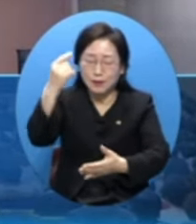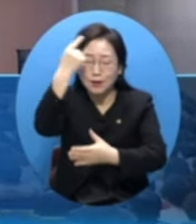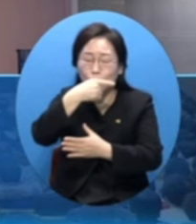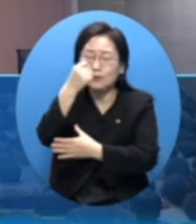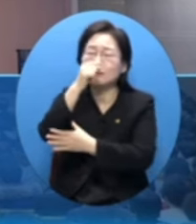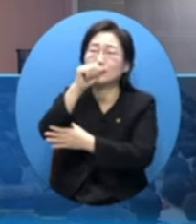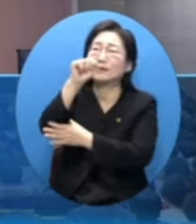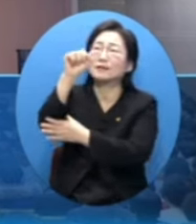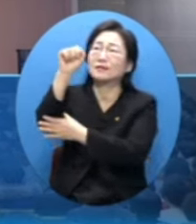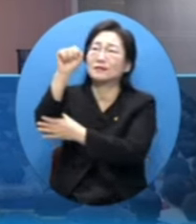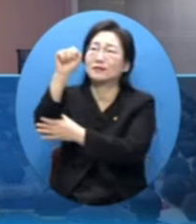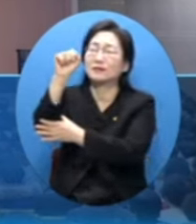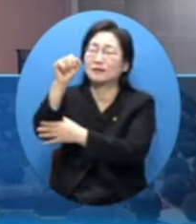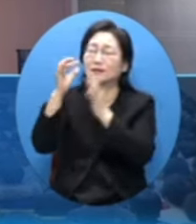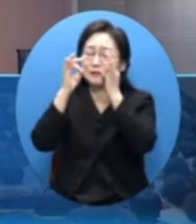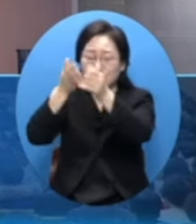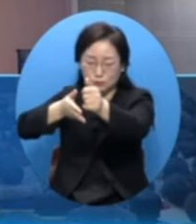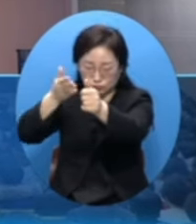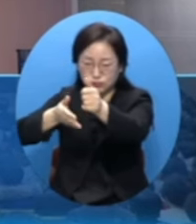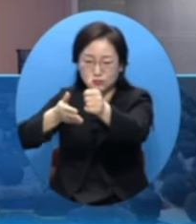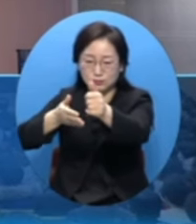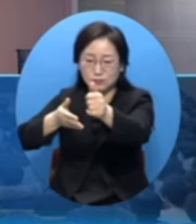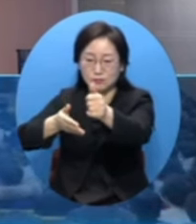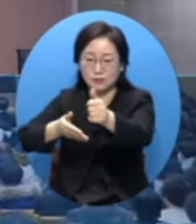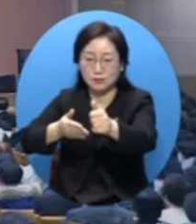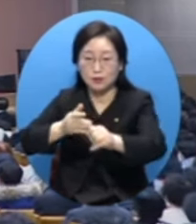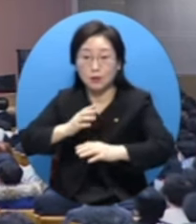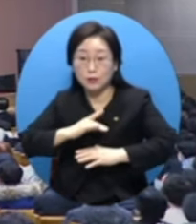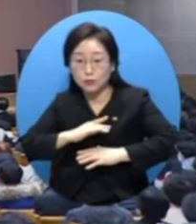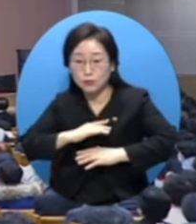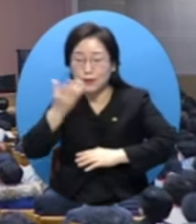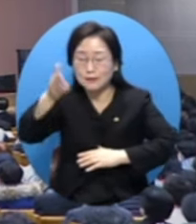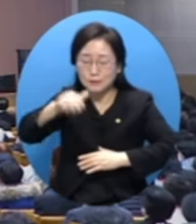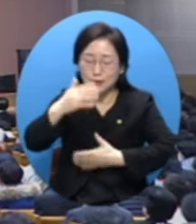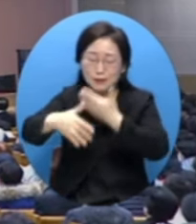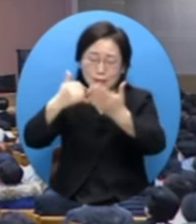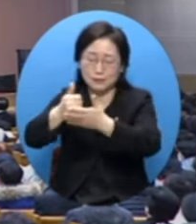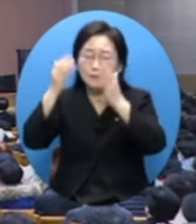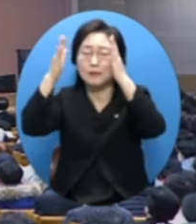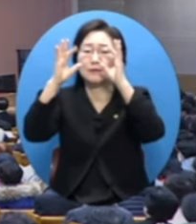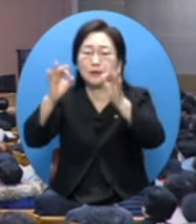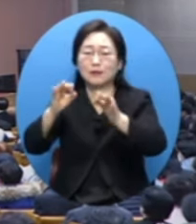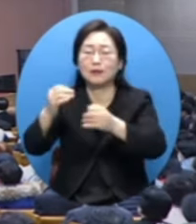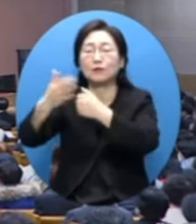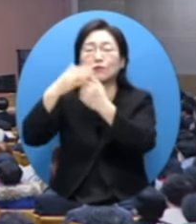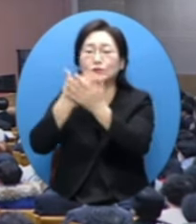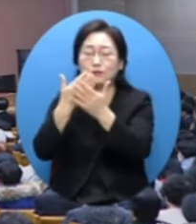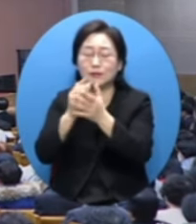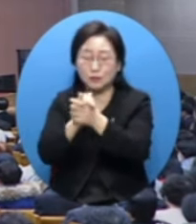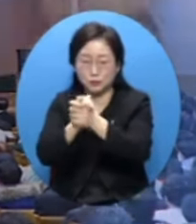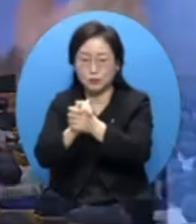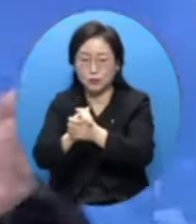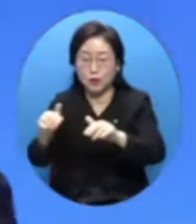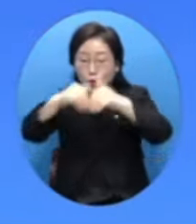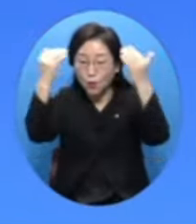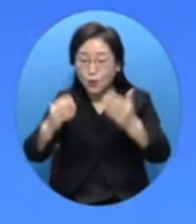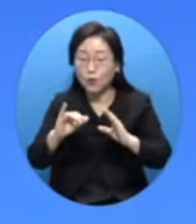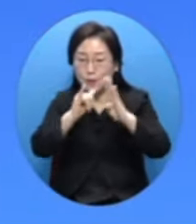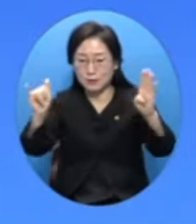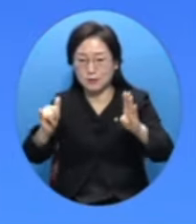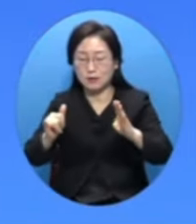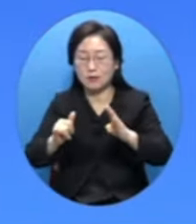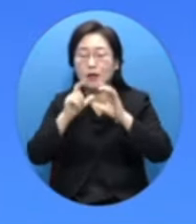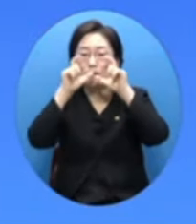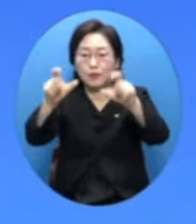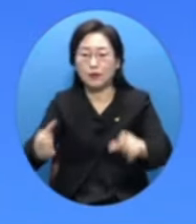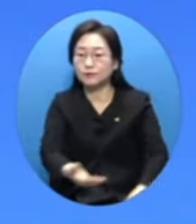향하여 간구하고, 두려움이 들어오는 순간 주님을 바라보았습니다. 주의 도우심을 간구했습니다. 그리고 온 백성에게 너희들